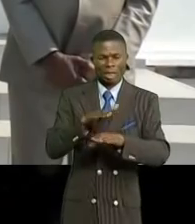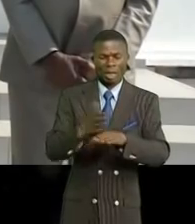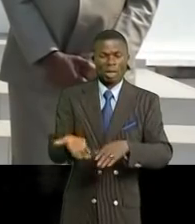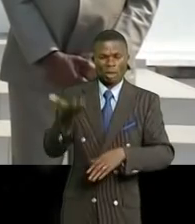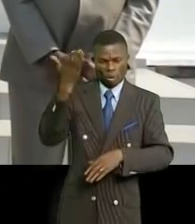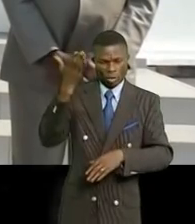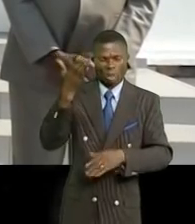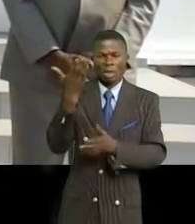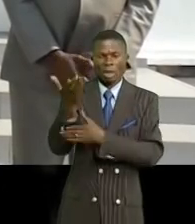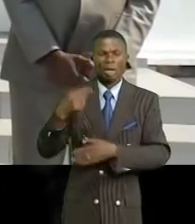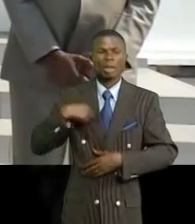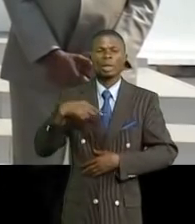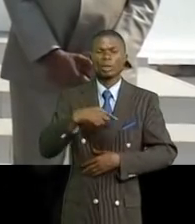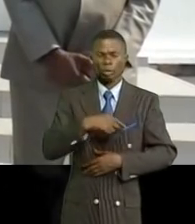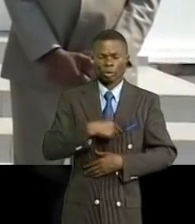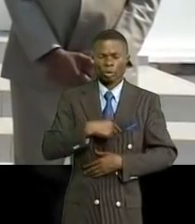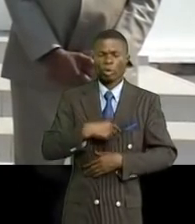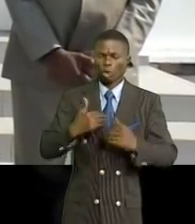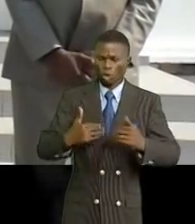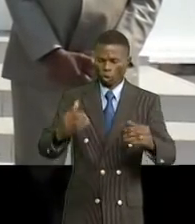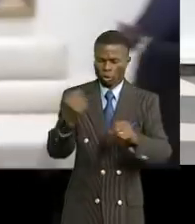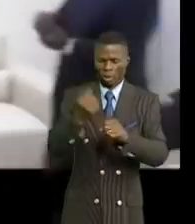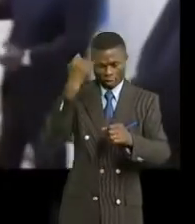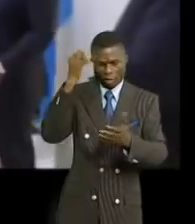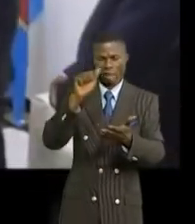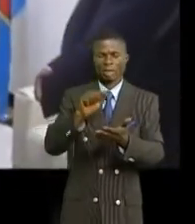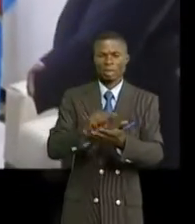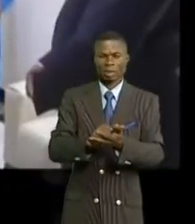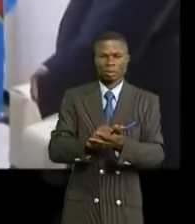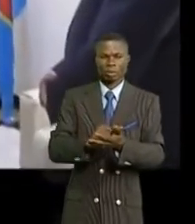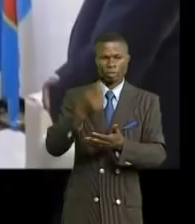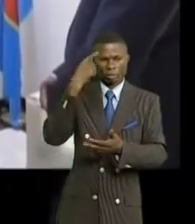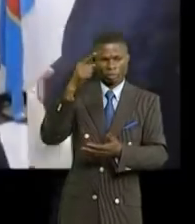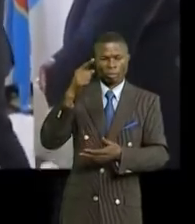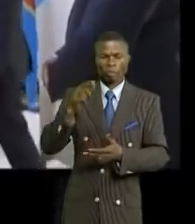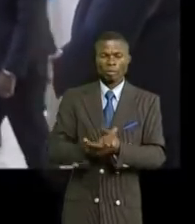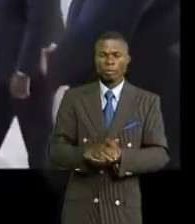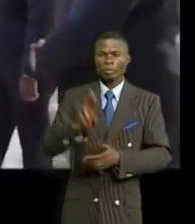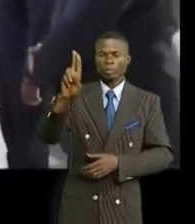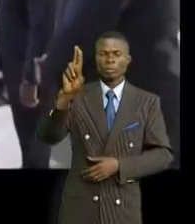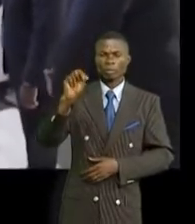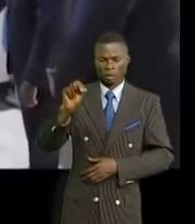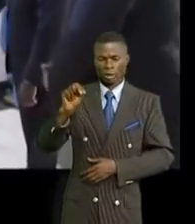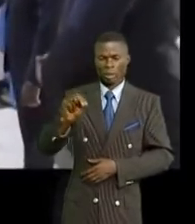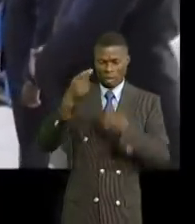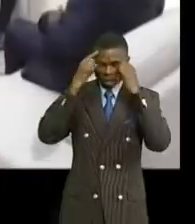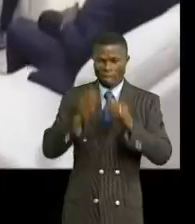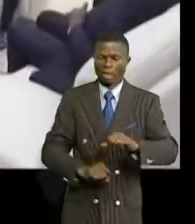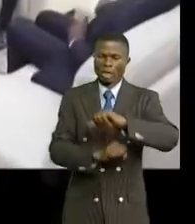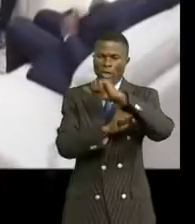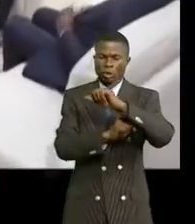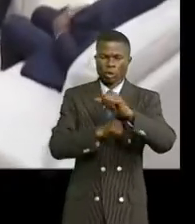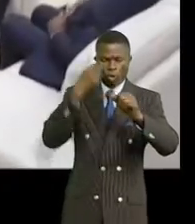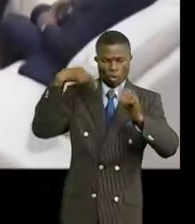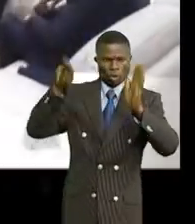déjà demandé des mêmes tenir c'était l'un l'a pour sa part la monusco entend offrir son soutien au gouvernement de